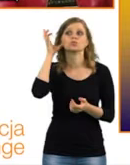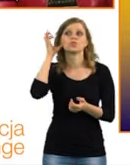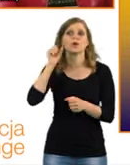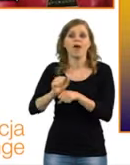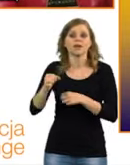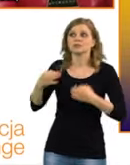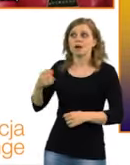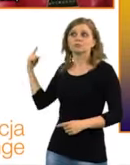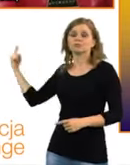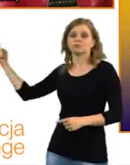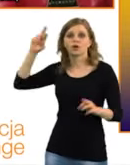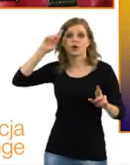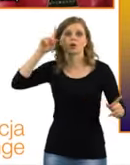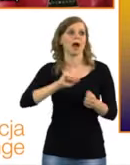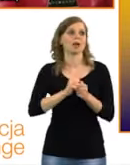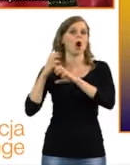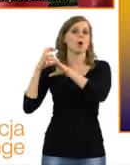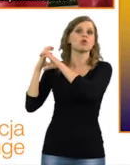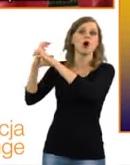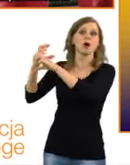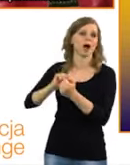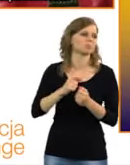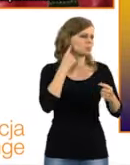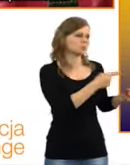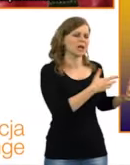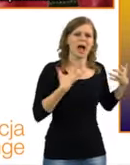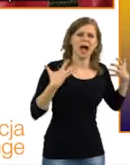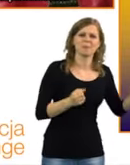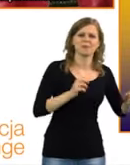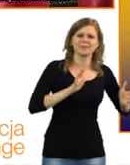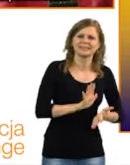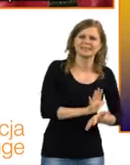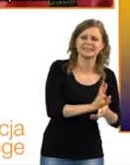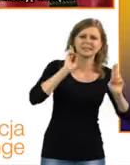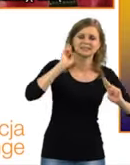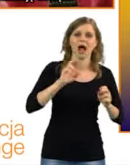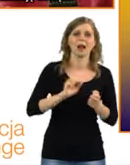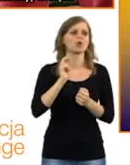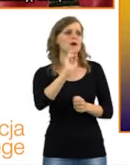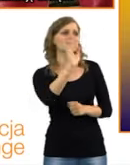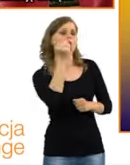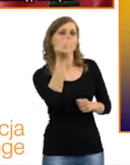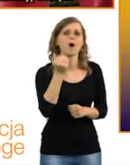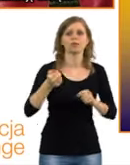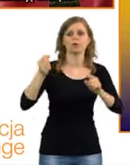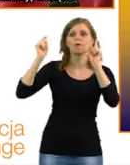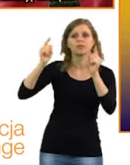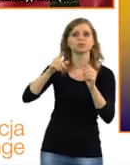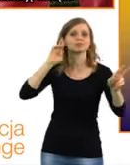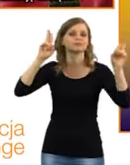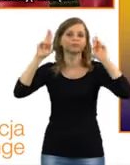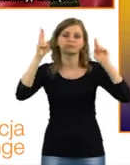usłyszy nadjeżdżający samochód, autobus, że coś hamuje, ktoś go woła, ostrzeże. Czyli ćwiczenia